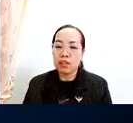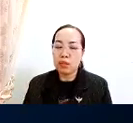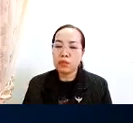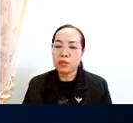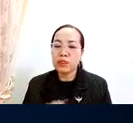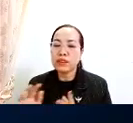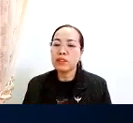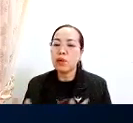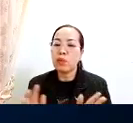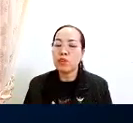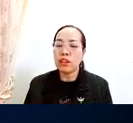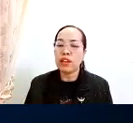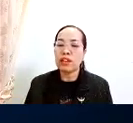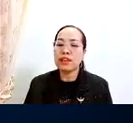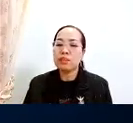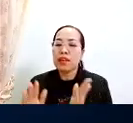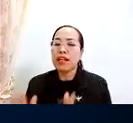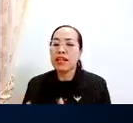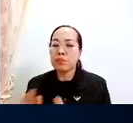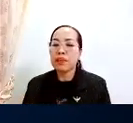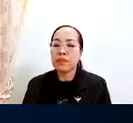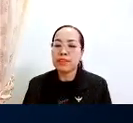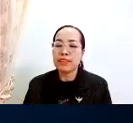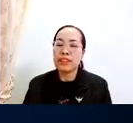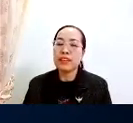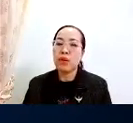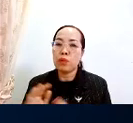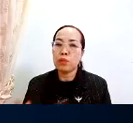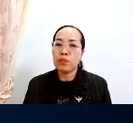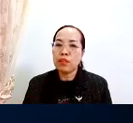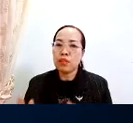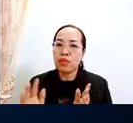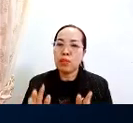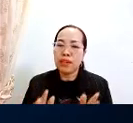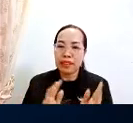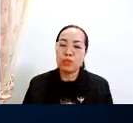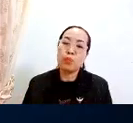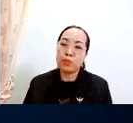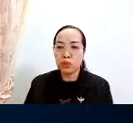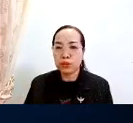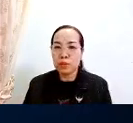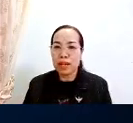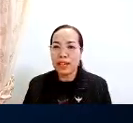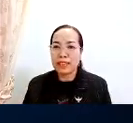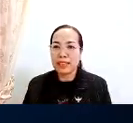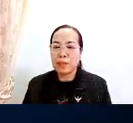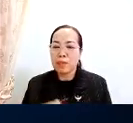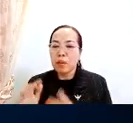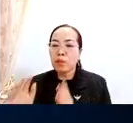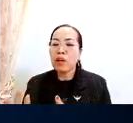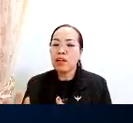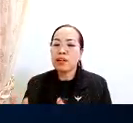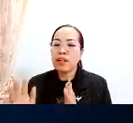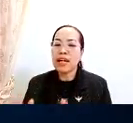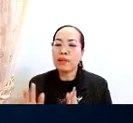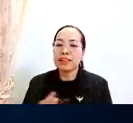sẽ có lộp và xin chị bông ôn tặng ạc nia khlát phiệp para chạy bông ôn có mình ăn từ tua phep chục chay bà này cha,